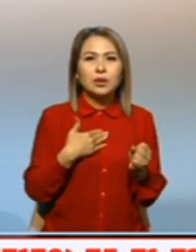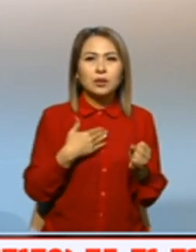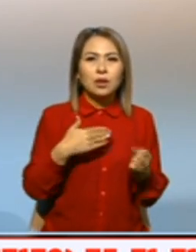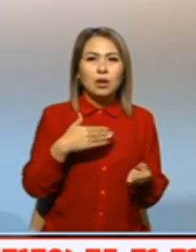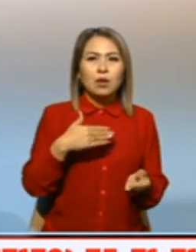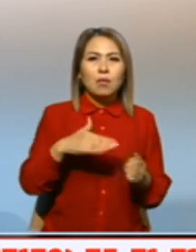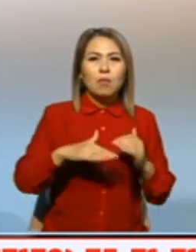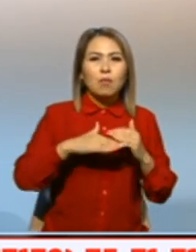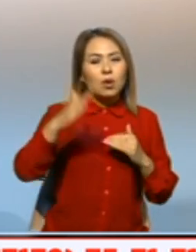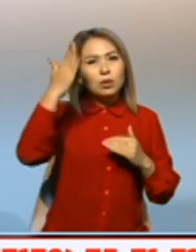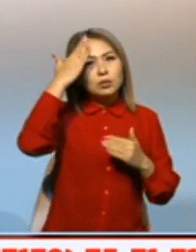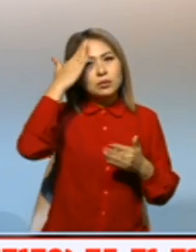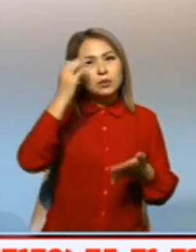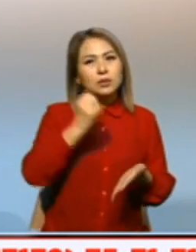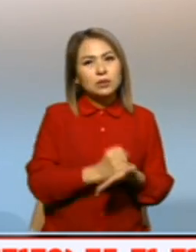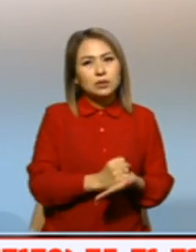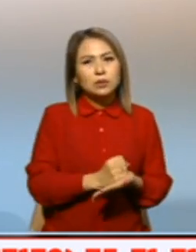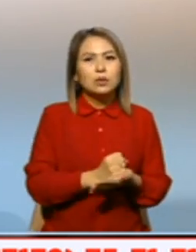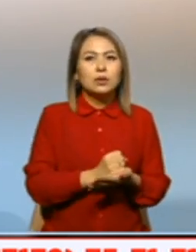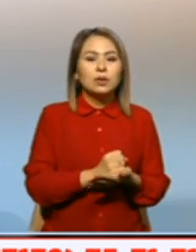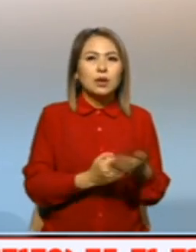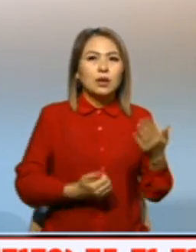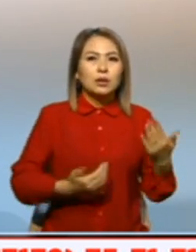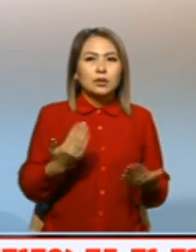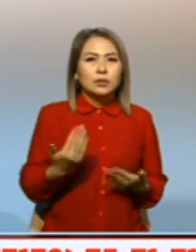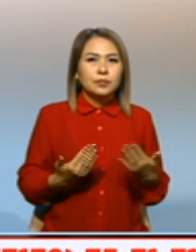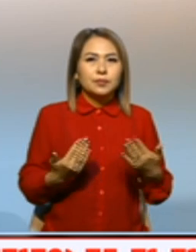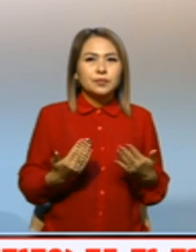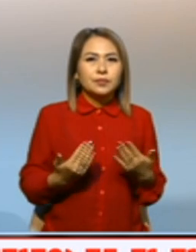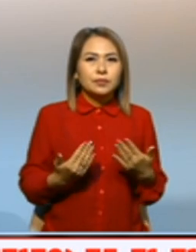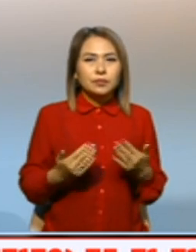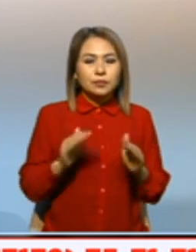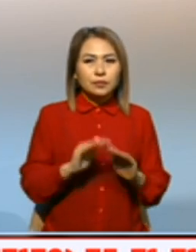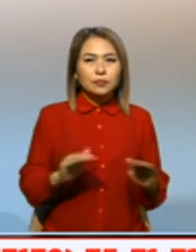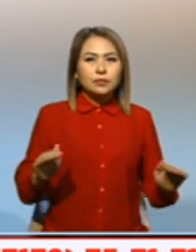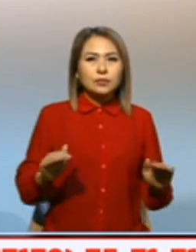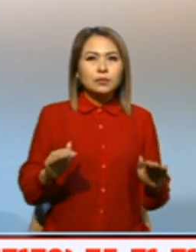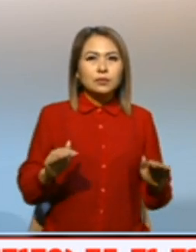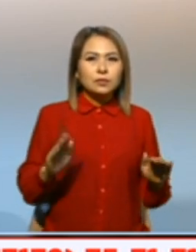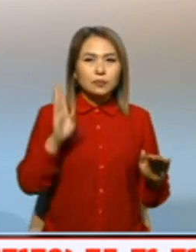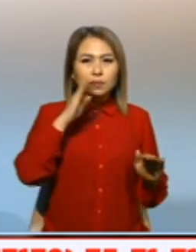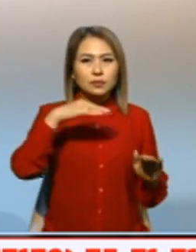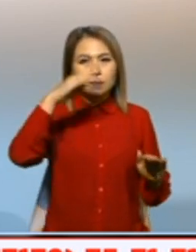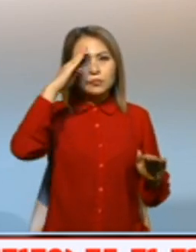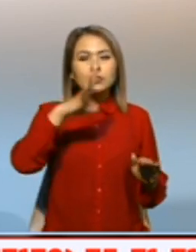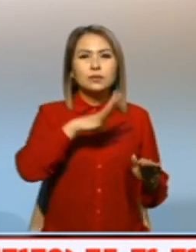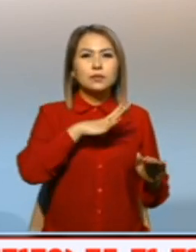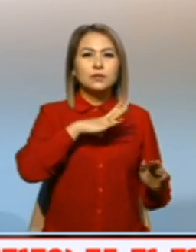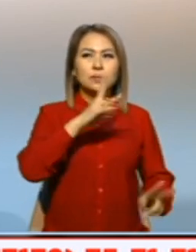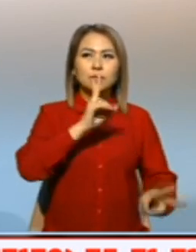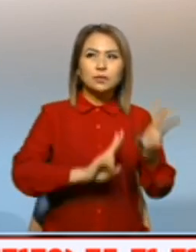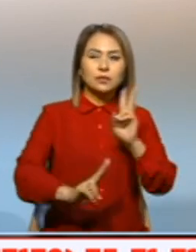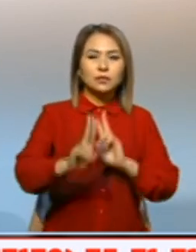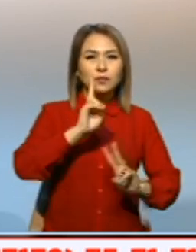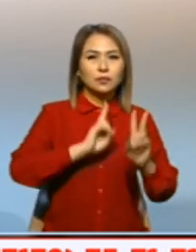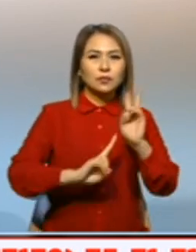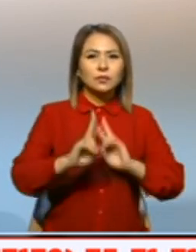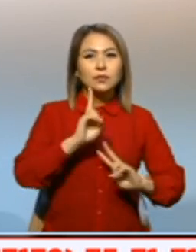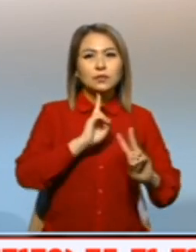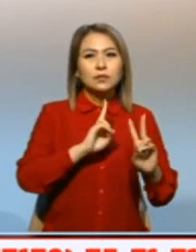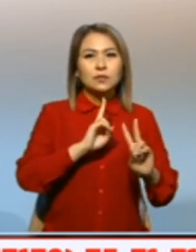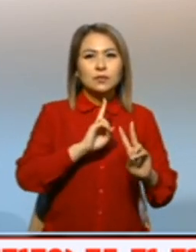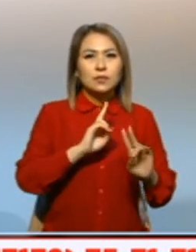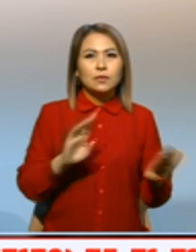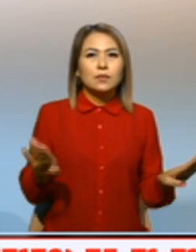еденге басын қойып жатып алады деген жаңа ата-аналардың тарапынан шағымдар түсіп жатады.